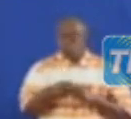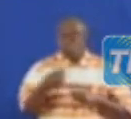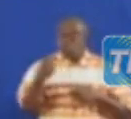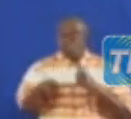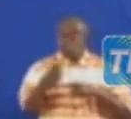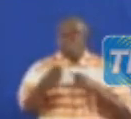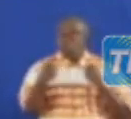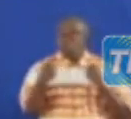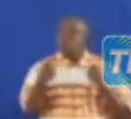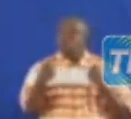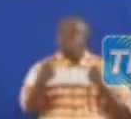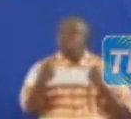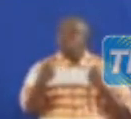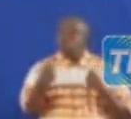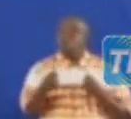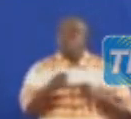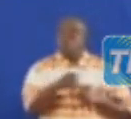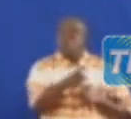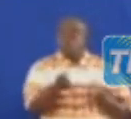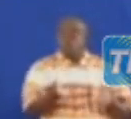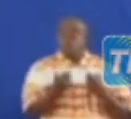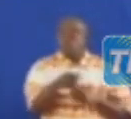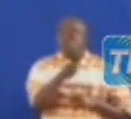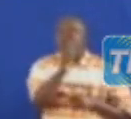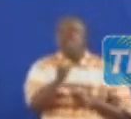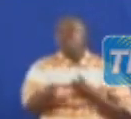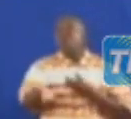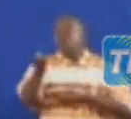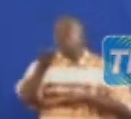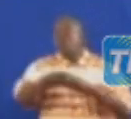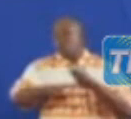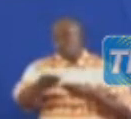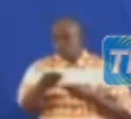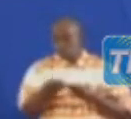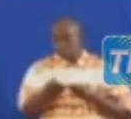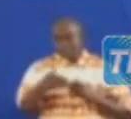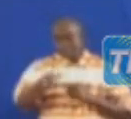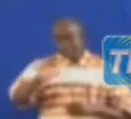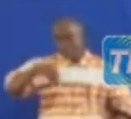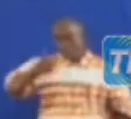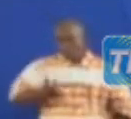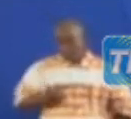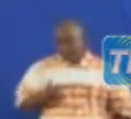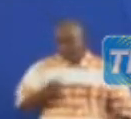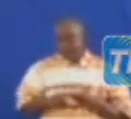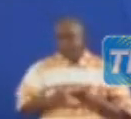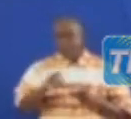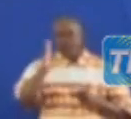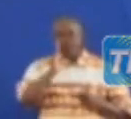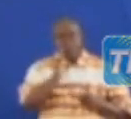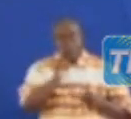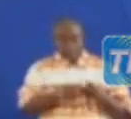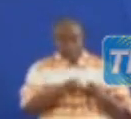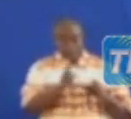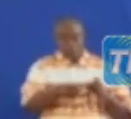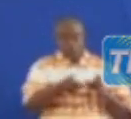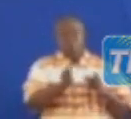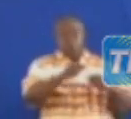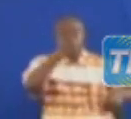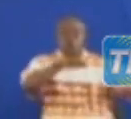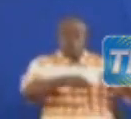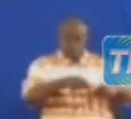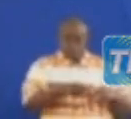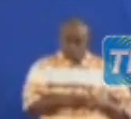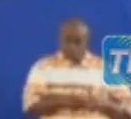kuendelea na jitihada za kuwawezesha wananchi kiuchumi, hususan wanawake, vijana na watu wenye ulemavu,